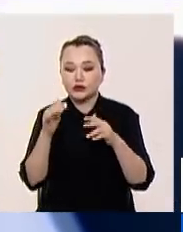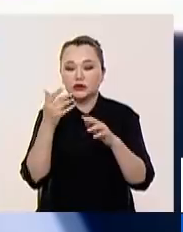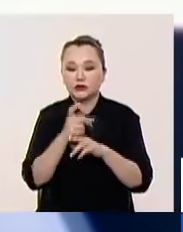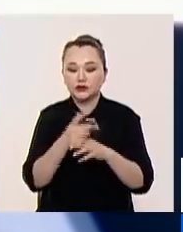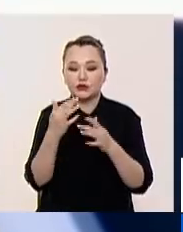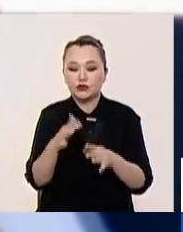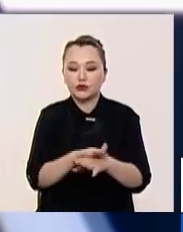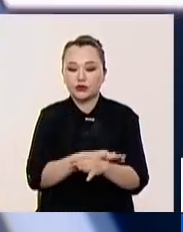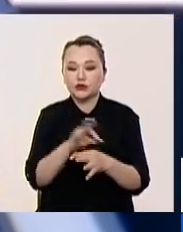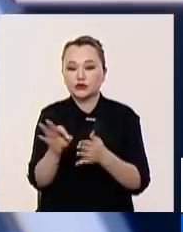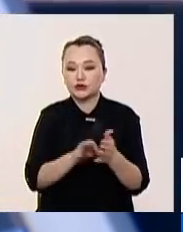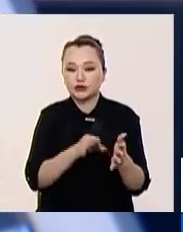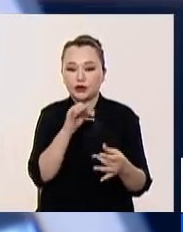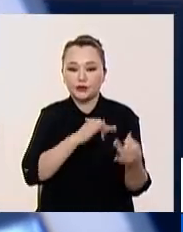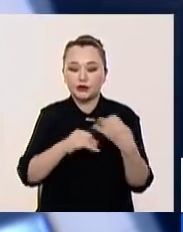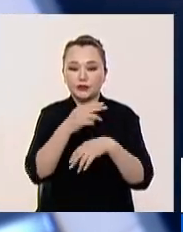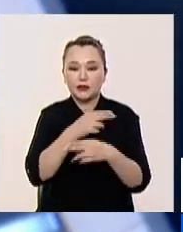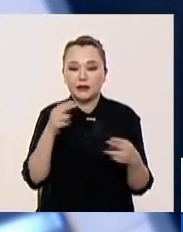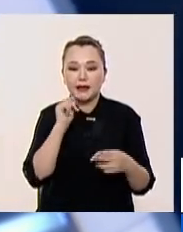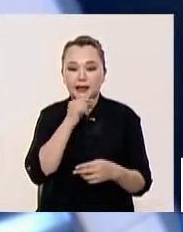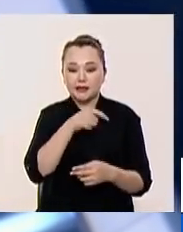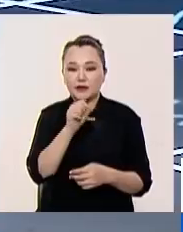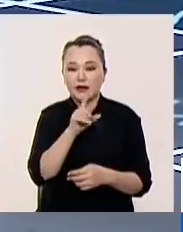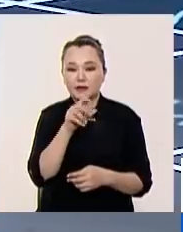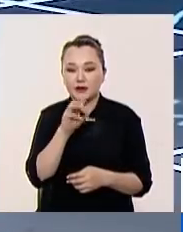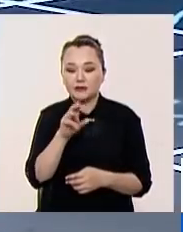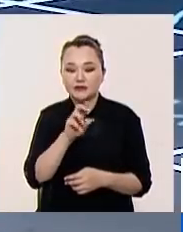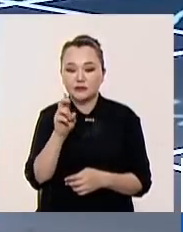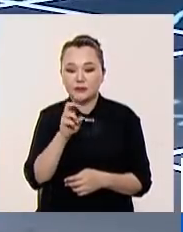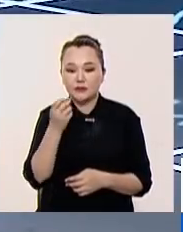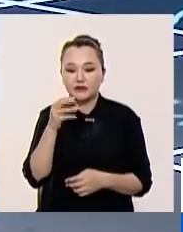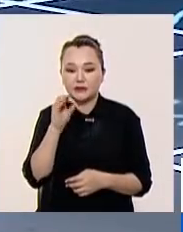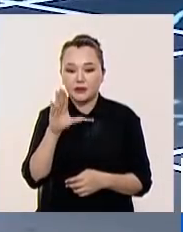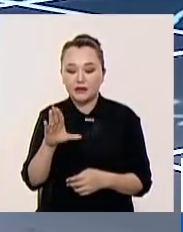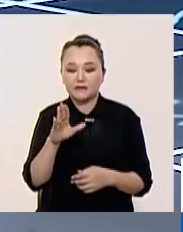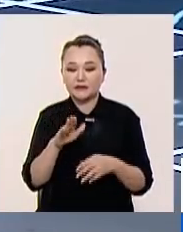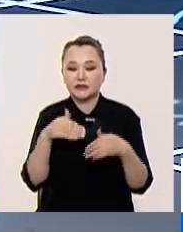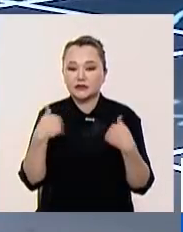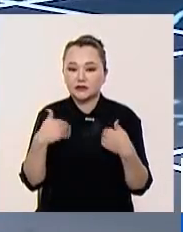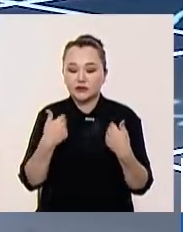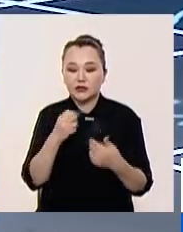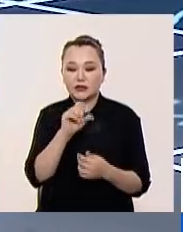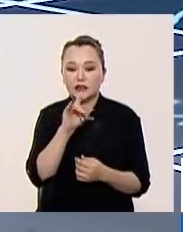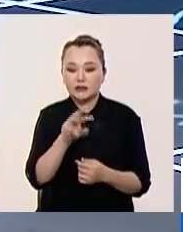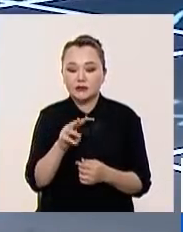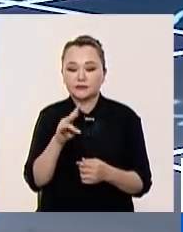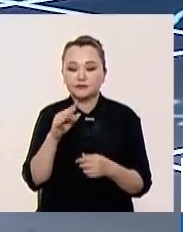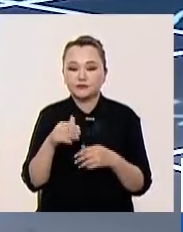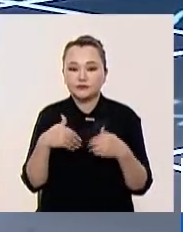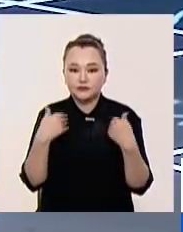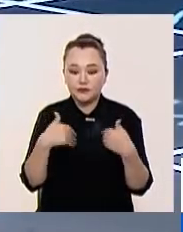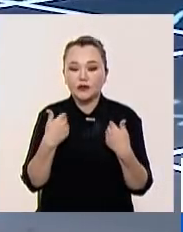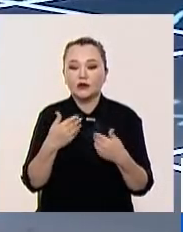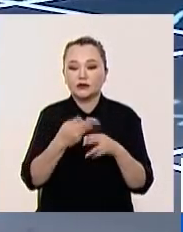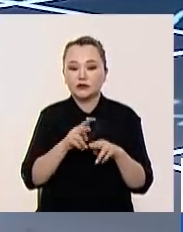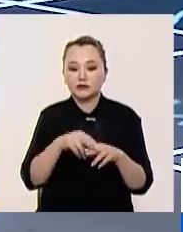это долгосрочно? Обсудим тему с экономистом Арманом Бесимбаевым. Арман, здравствуйте. Здравствуйте. Скажите, пожалуйста,